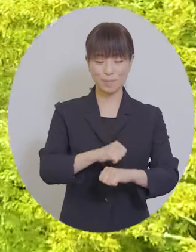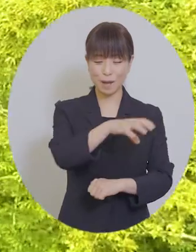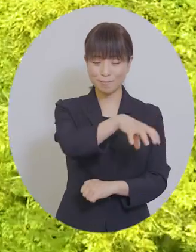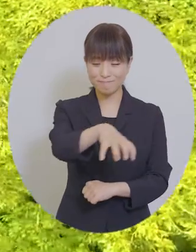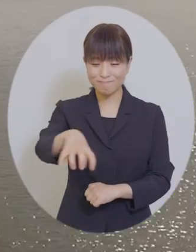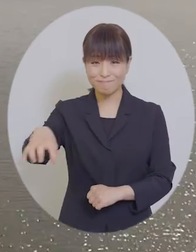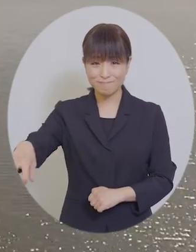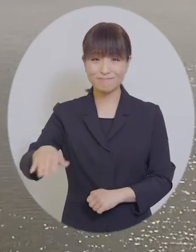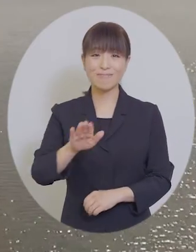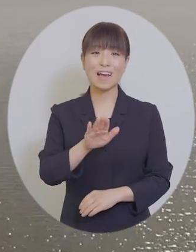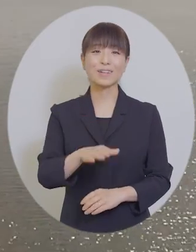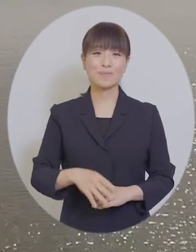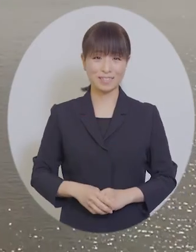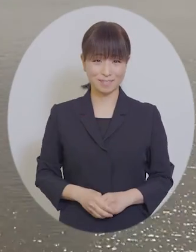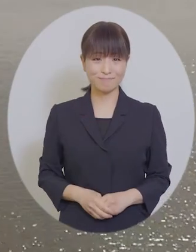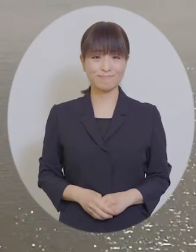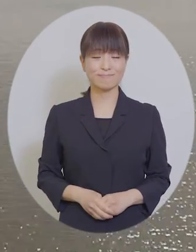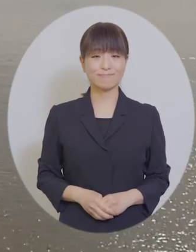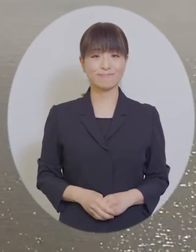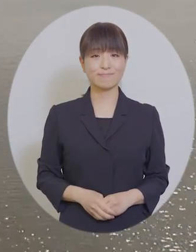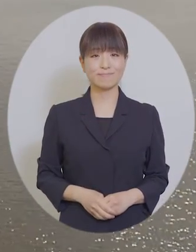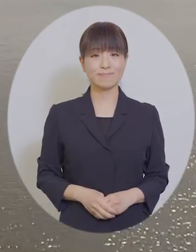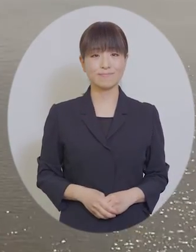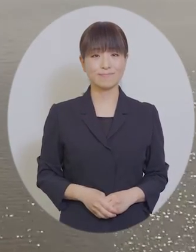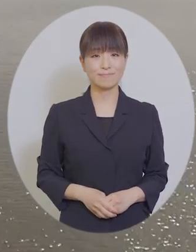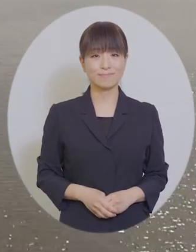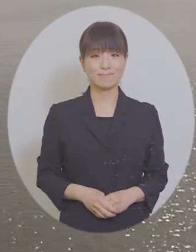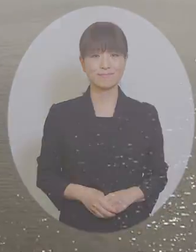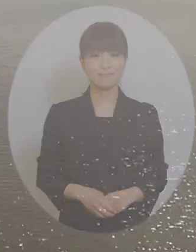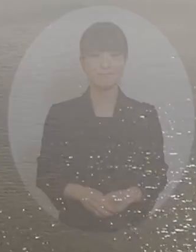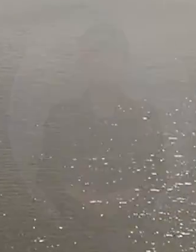ゆるところで行われているのです。